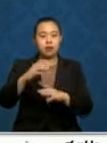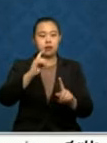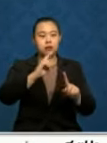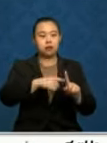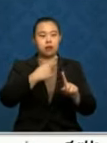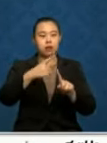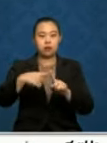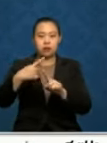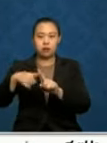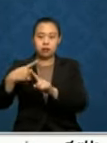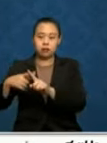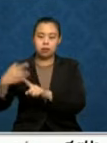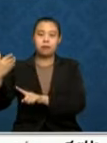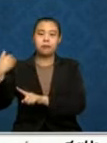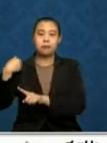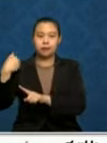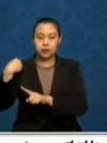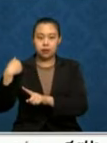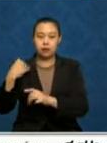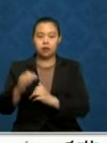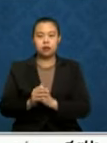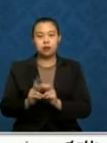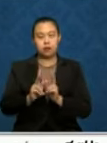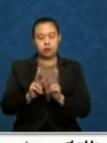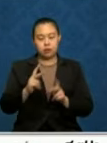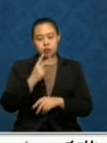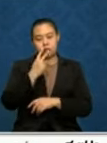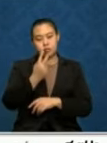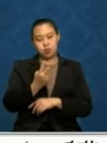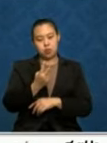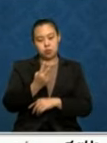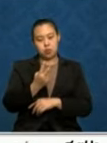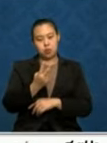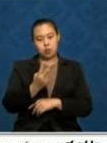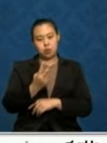ดำเนินการซึ่งคณะกรรมการมองว่าเป็นจำนวนที่